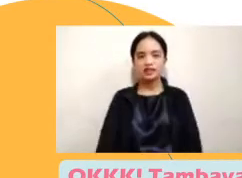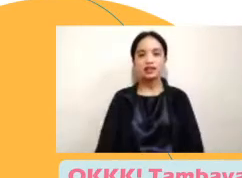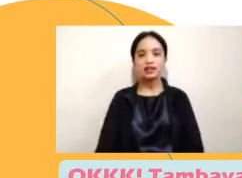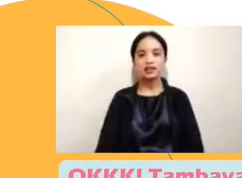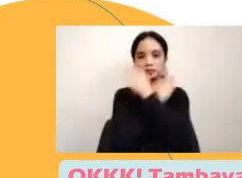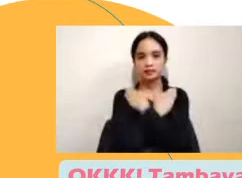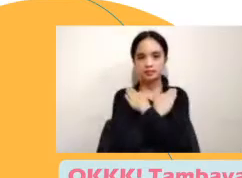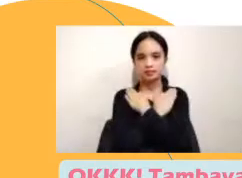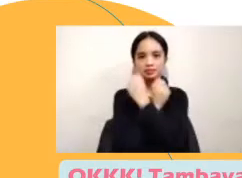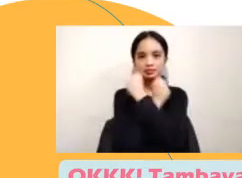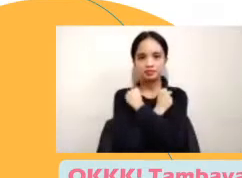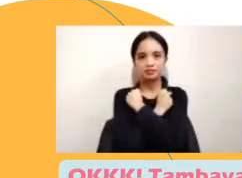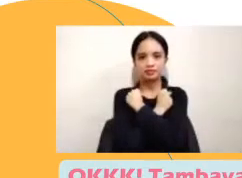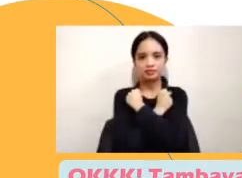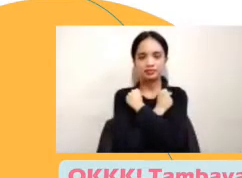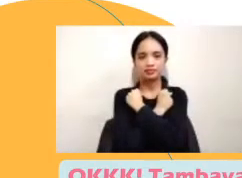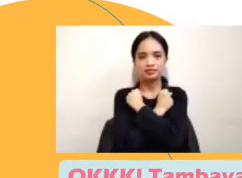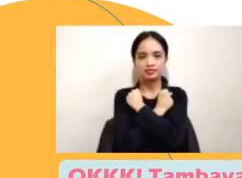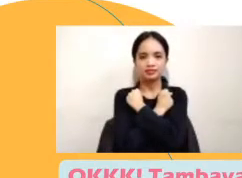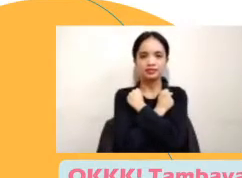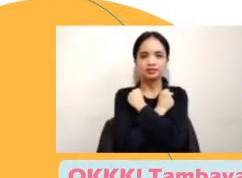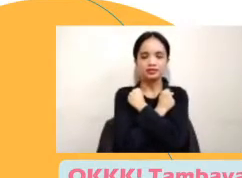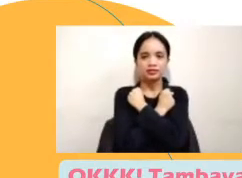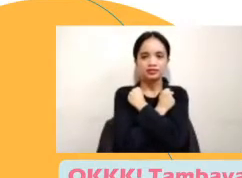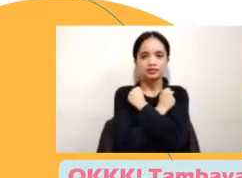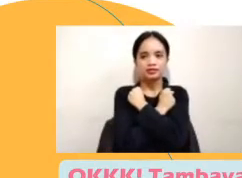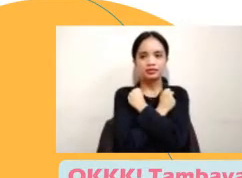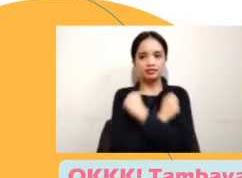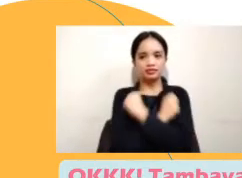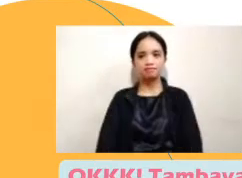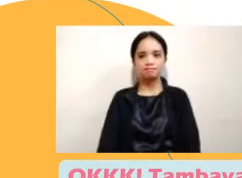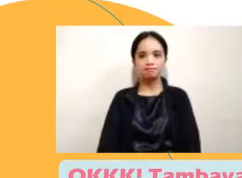Pag-ibig. Pag-ibig. Next.